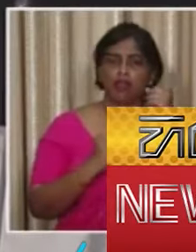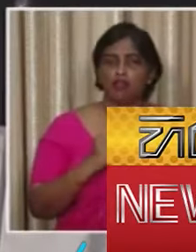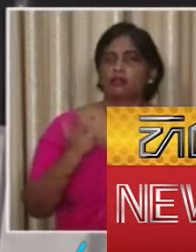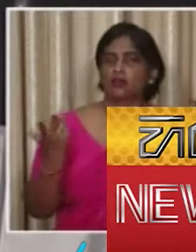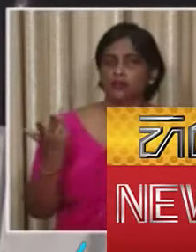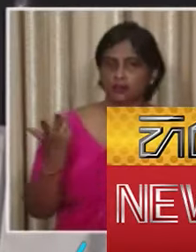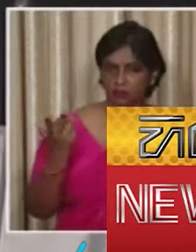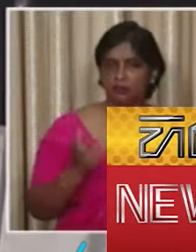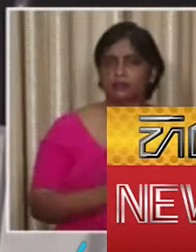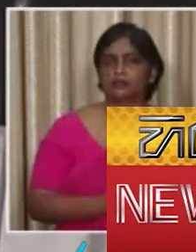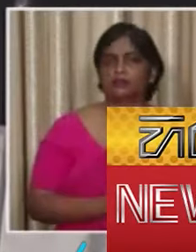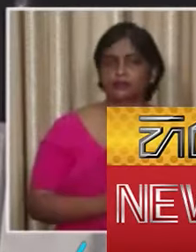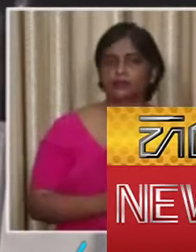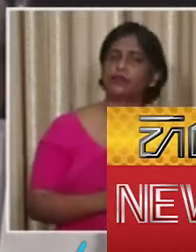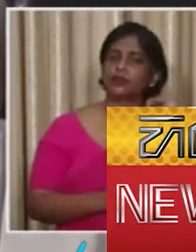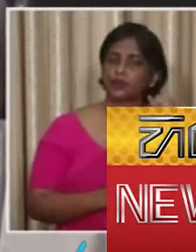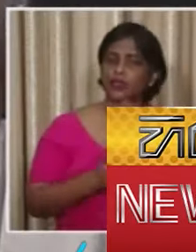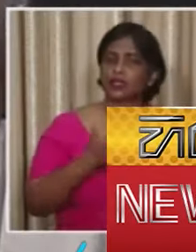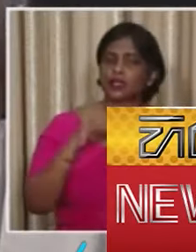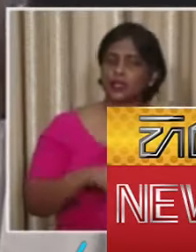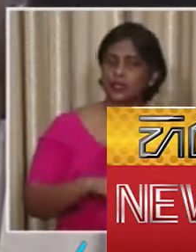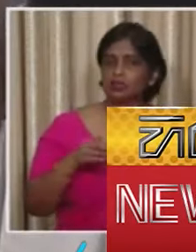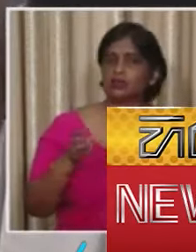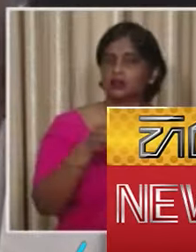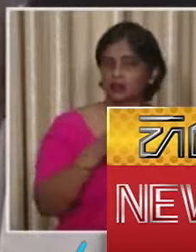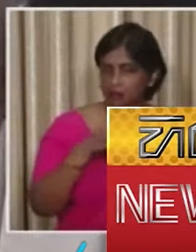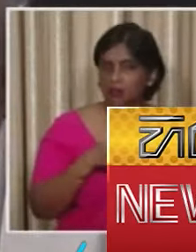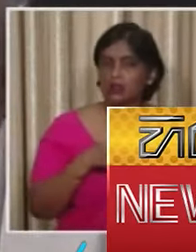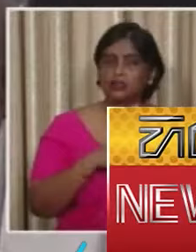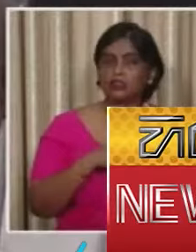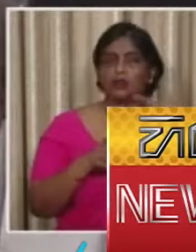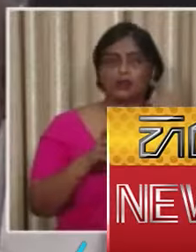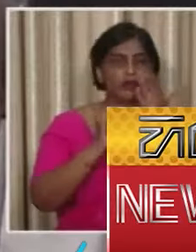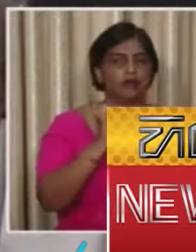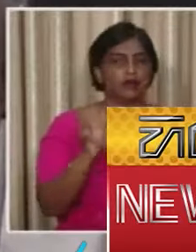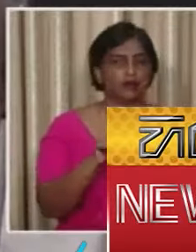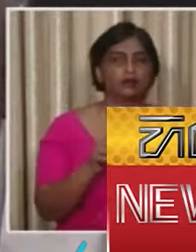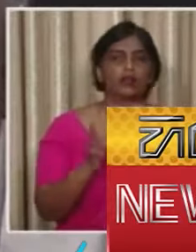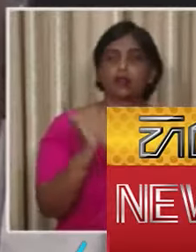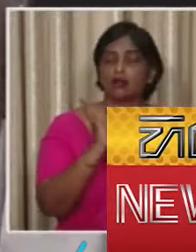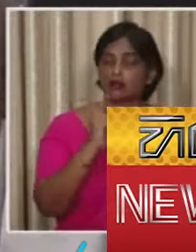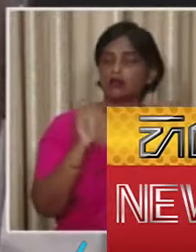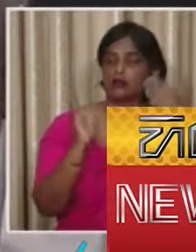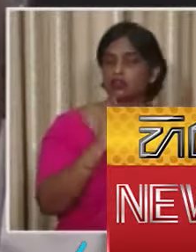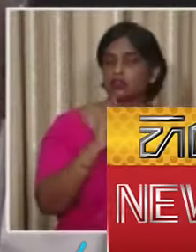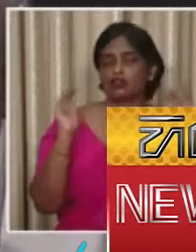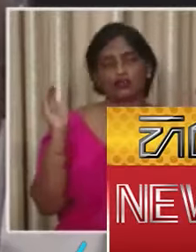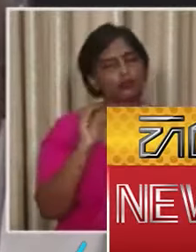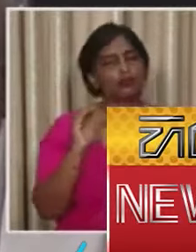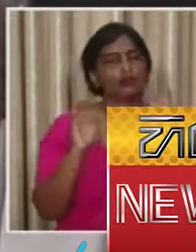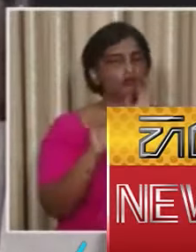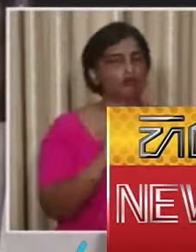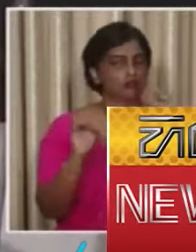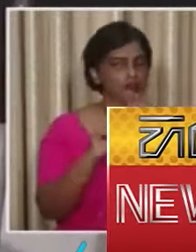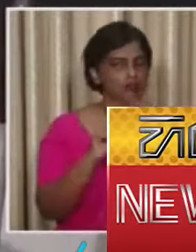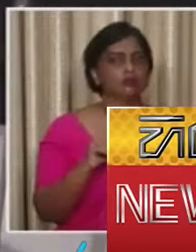නැහැ. සමහර දේශපාලන කණ්ඩායම් සමාජ මාධ්‍ය ඔස්සේ අපේ විදේශ ණය ගැන බොරු ආරංචි